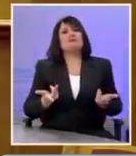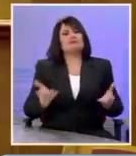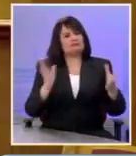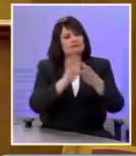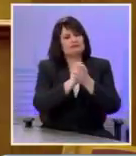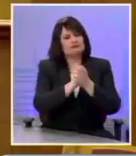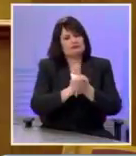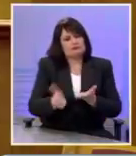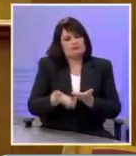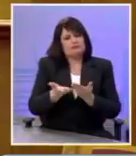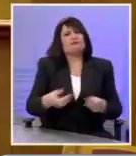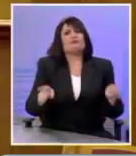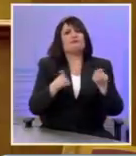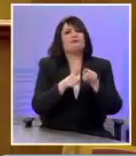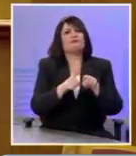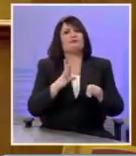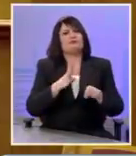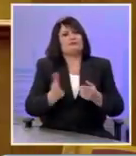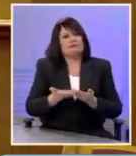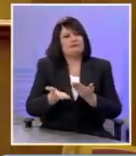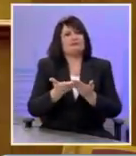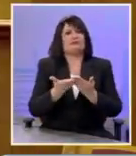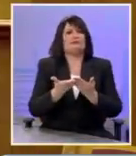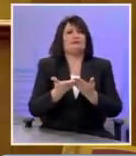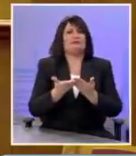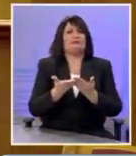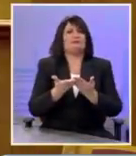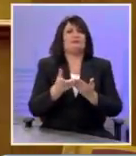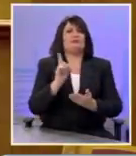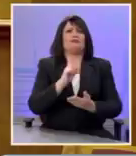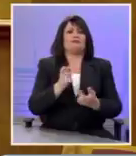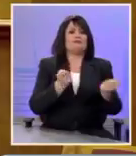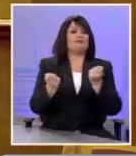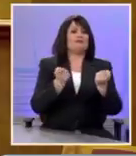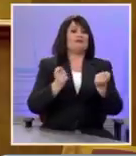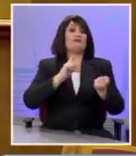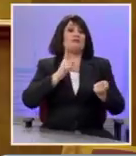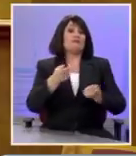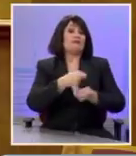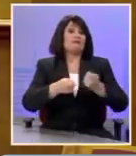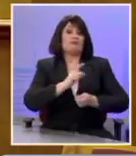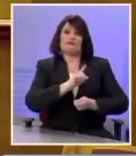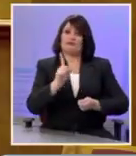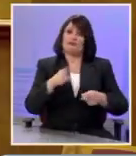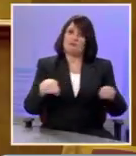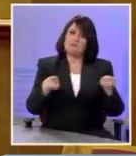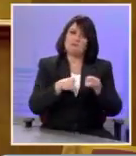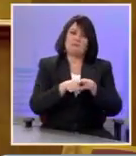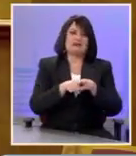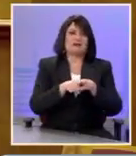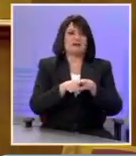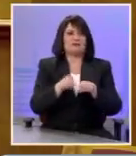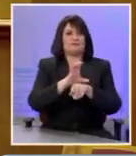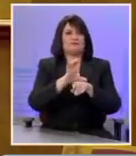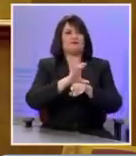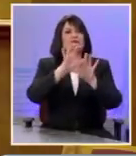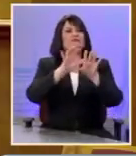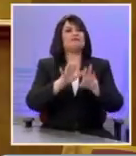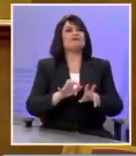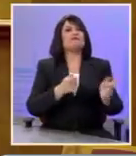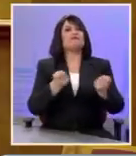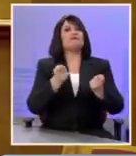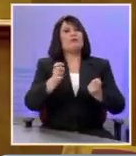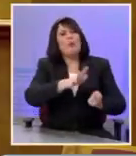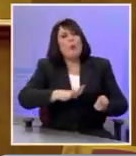σύμμαχο του πολίτη, αρρωγό και όχι χειραγωγό της επιχειρηματικότητας, με ηλεκτρονική διακυβέρνηση